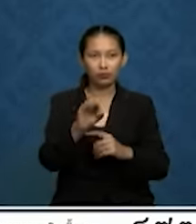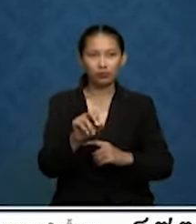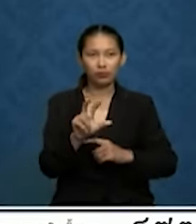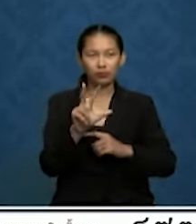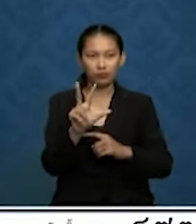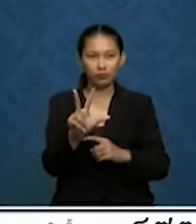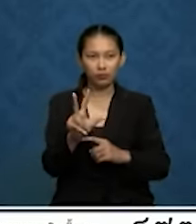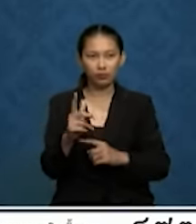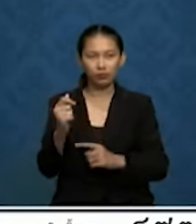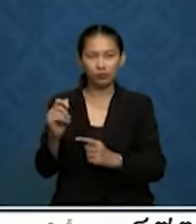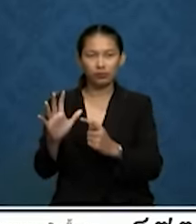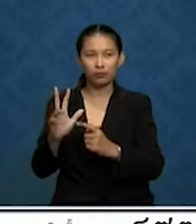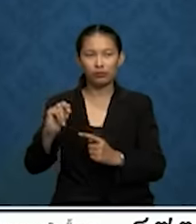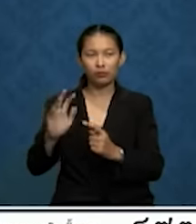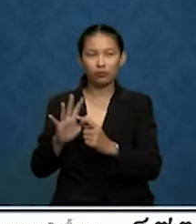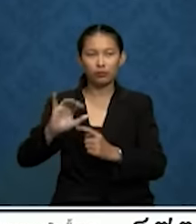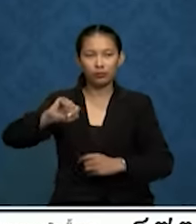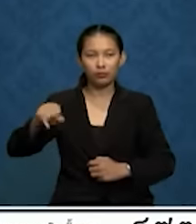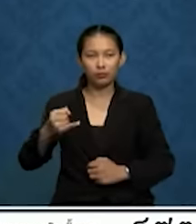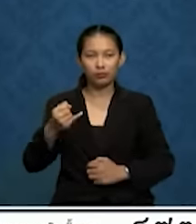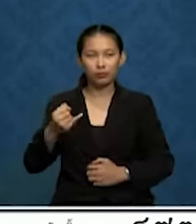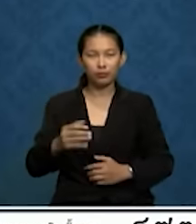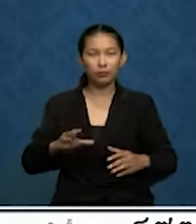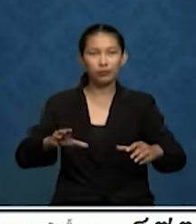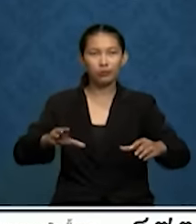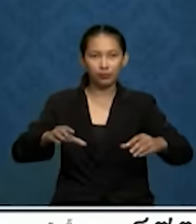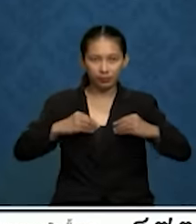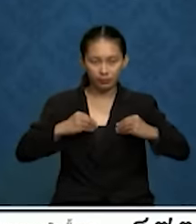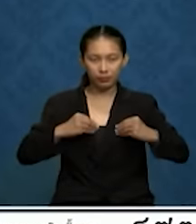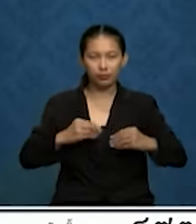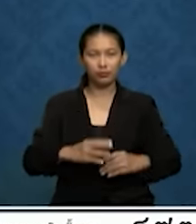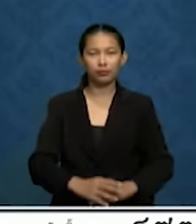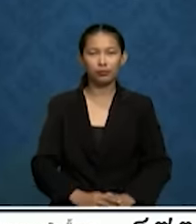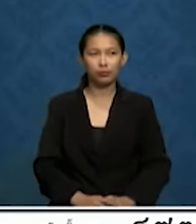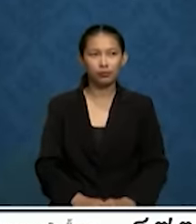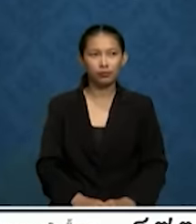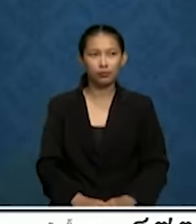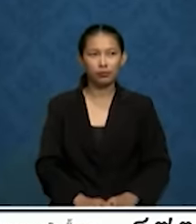493นายอำนาจวิลาวัน เห็นชอบครับ